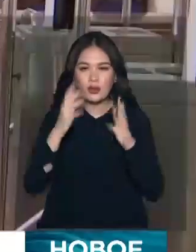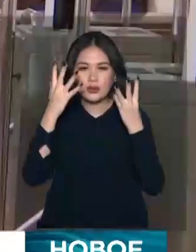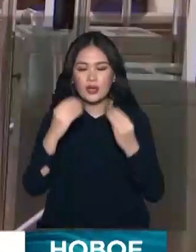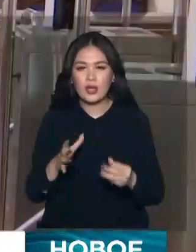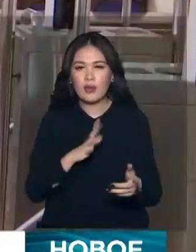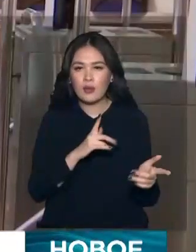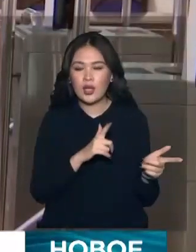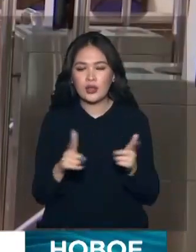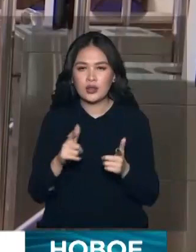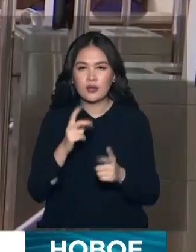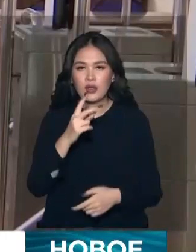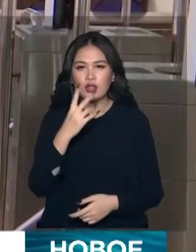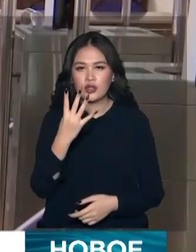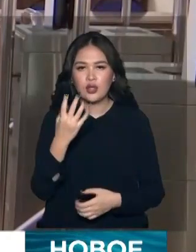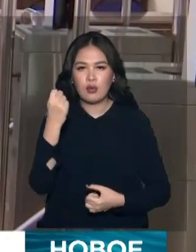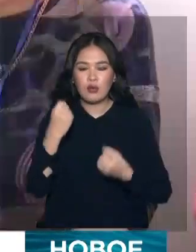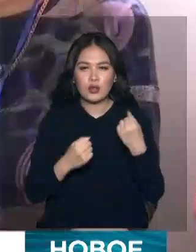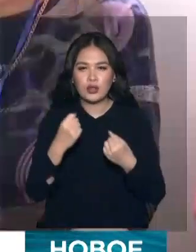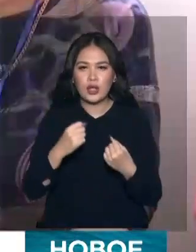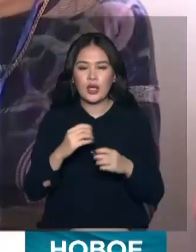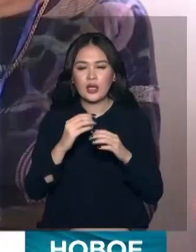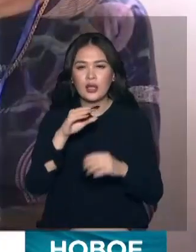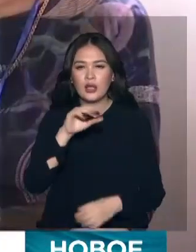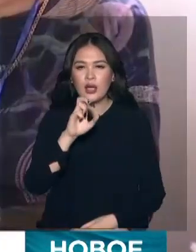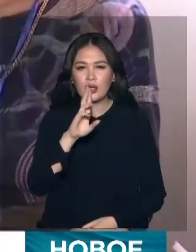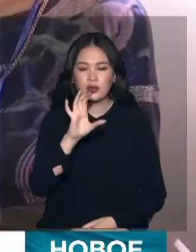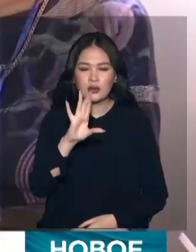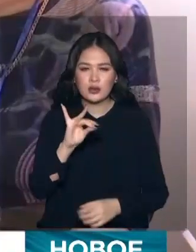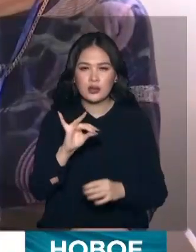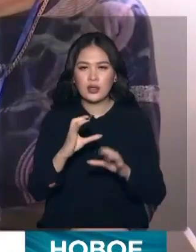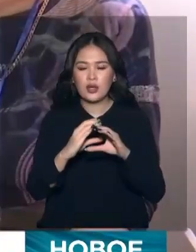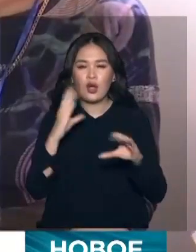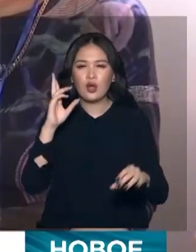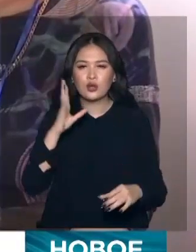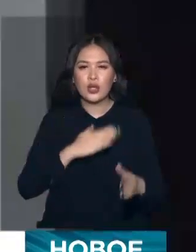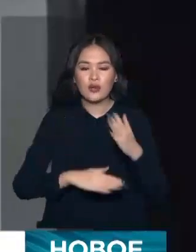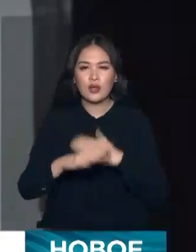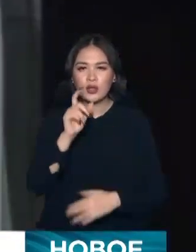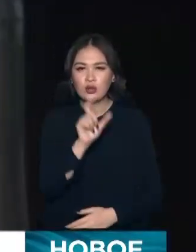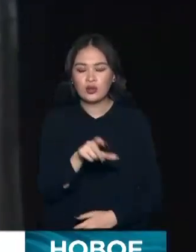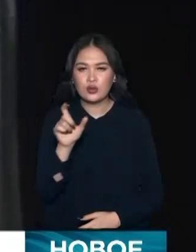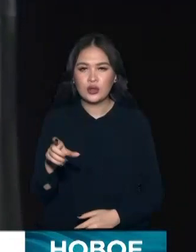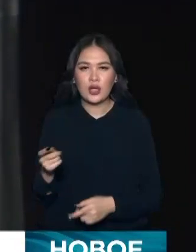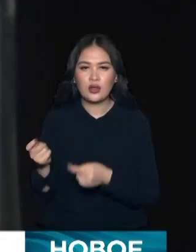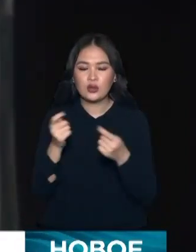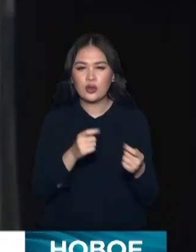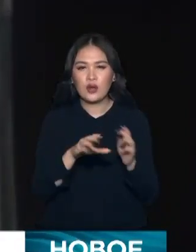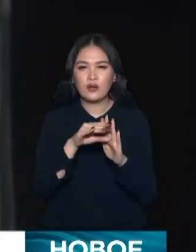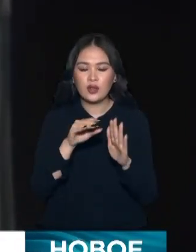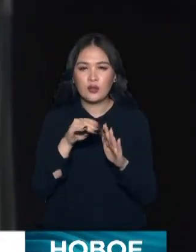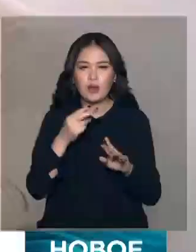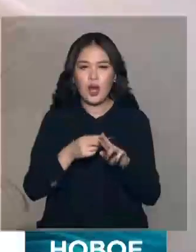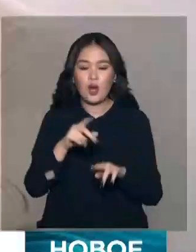организовать 24 автомашины службы инватакси для доставки граждан с инвалидностью на избирательные участки. К тому же для